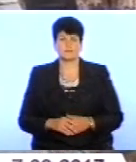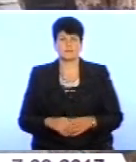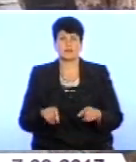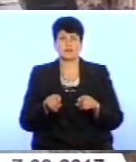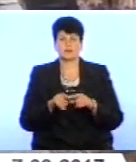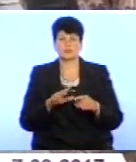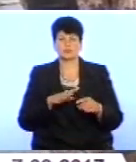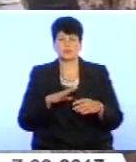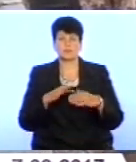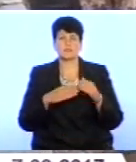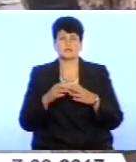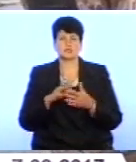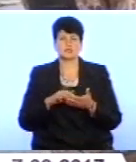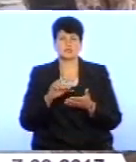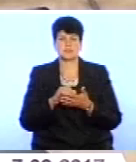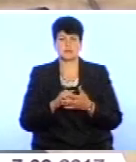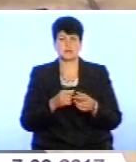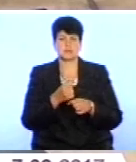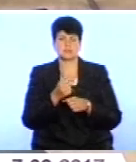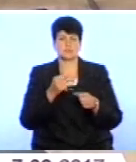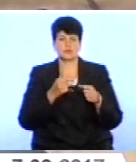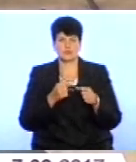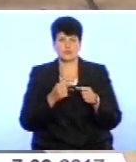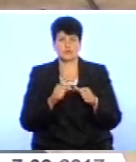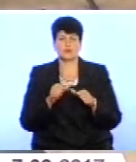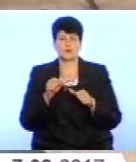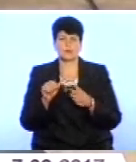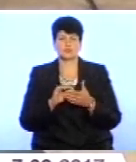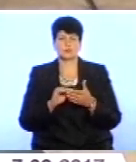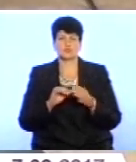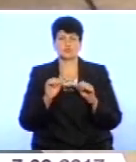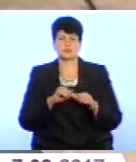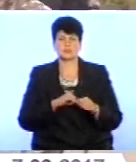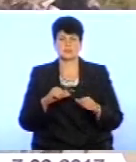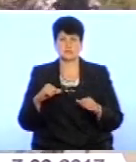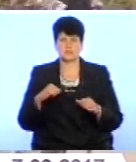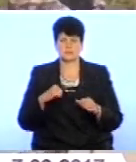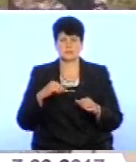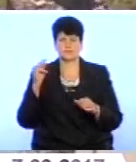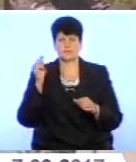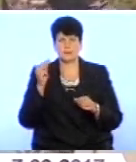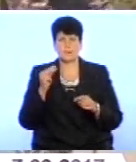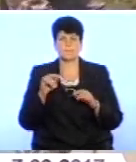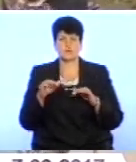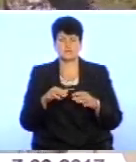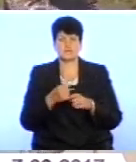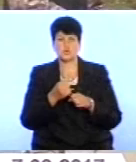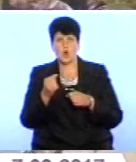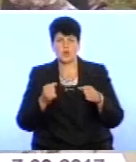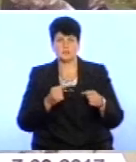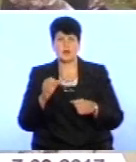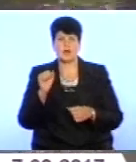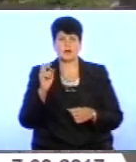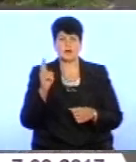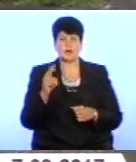Також відбулись практичні заняття зі зброєю. Зокрема, журналісти змогли власноруч опанувати процес розбирання